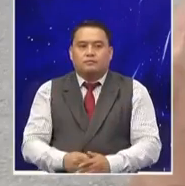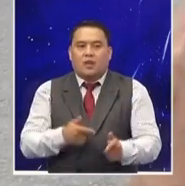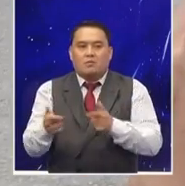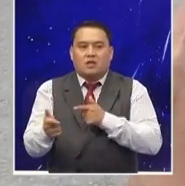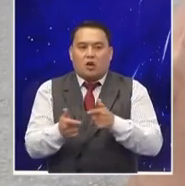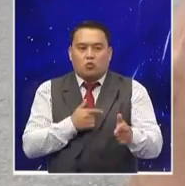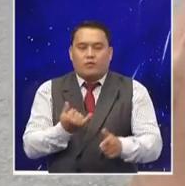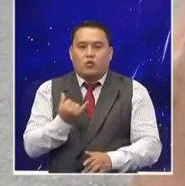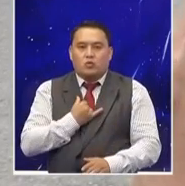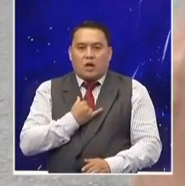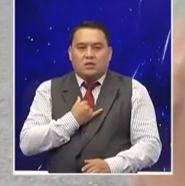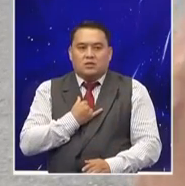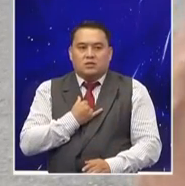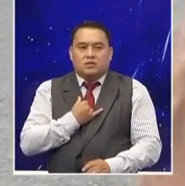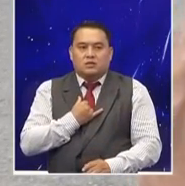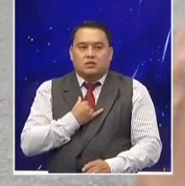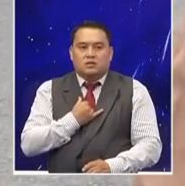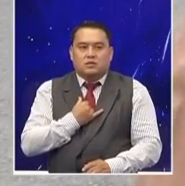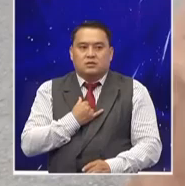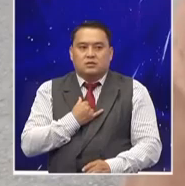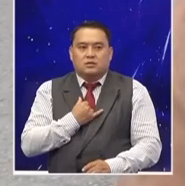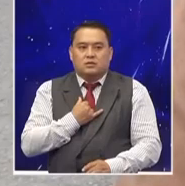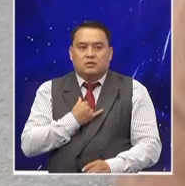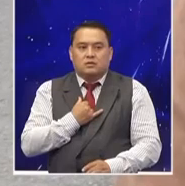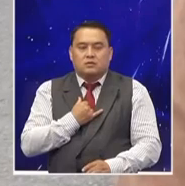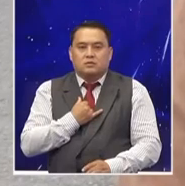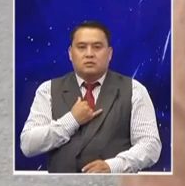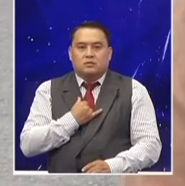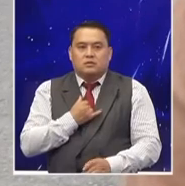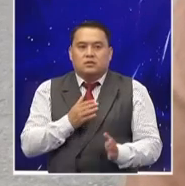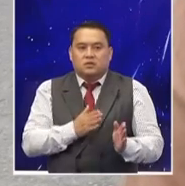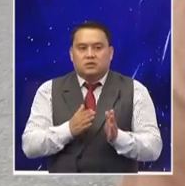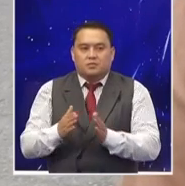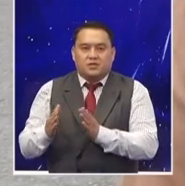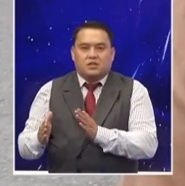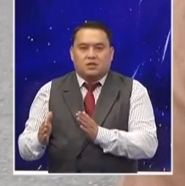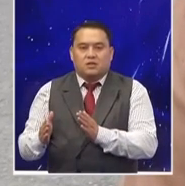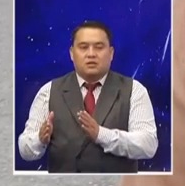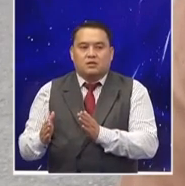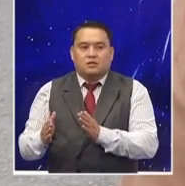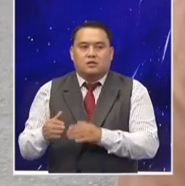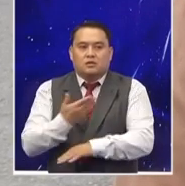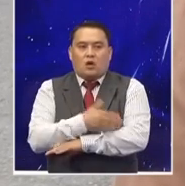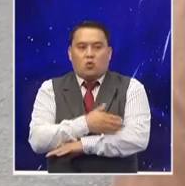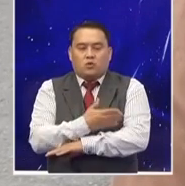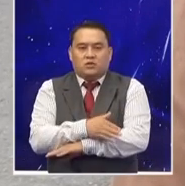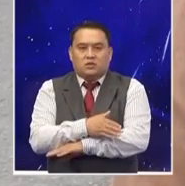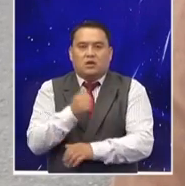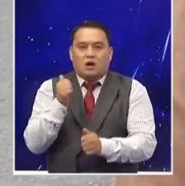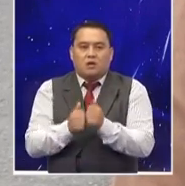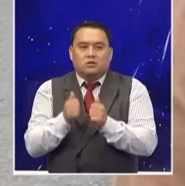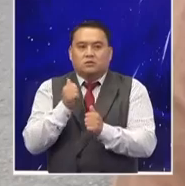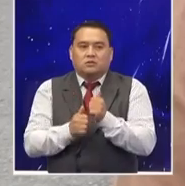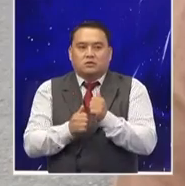идут как сказать ну стабильно на улице у каждого